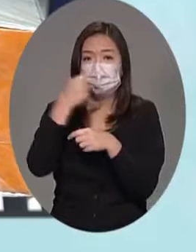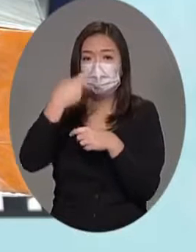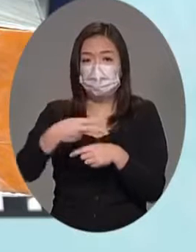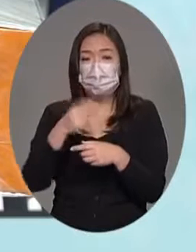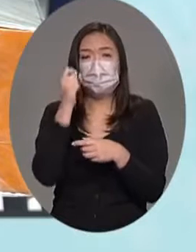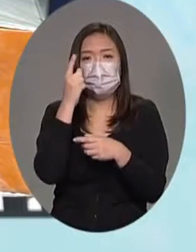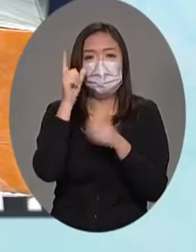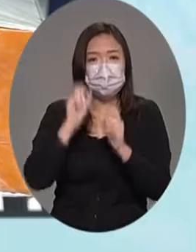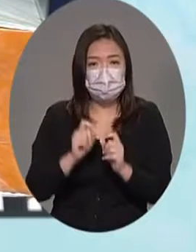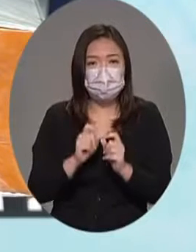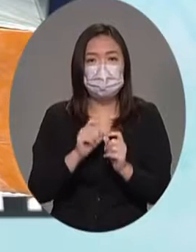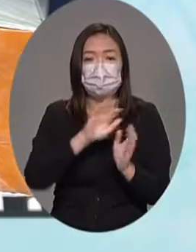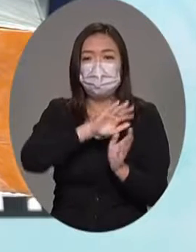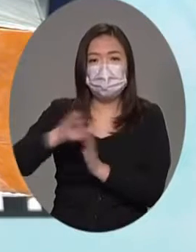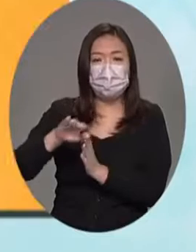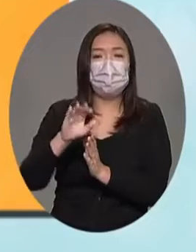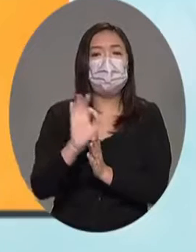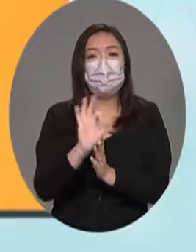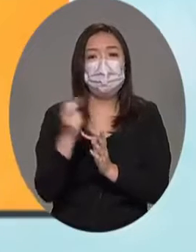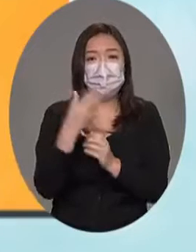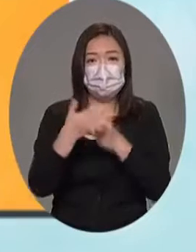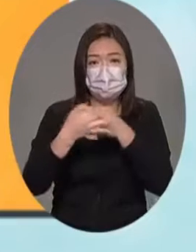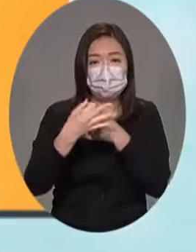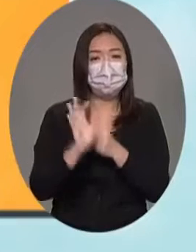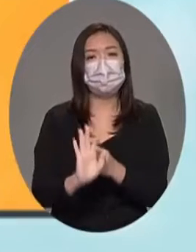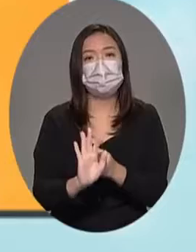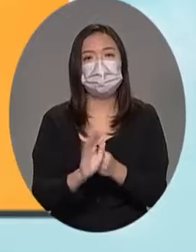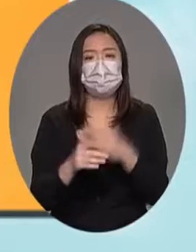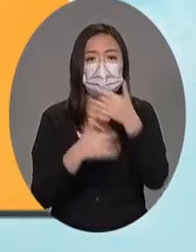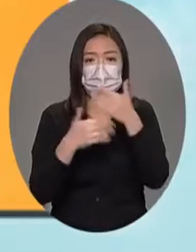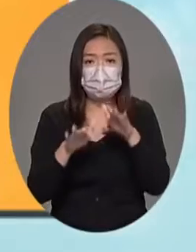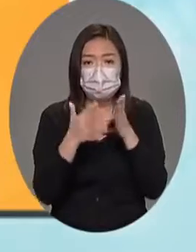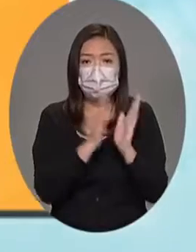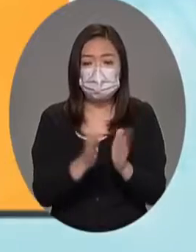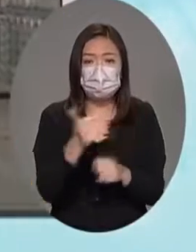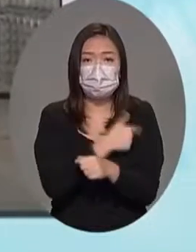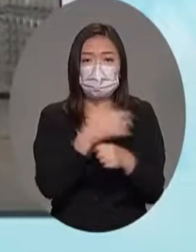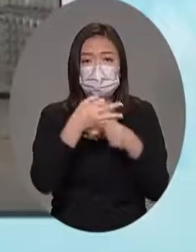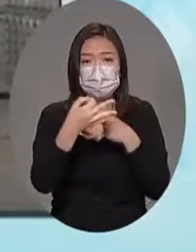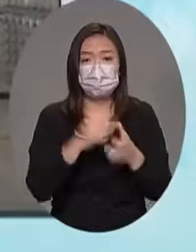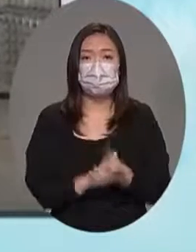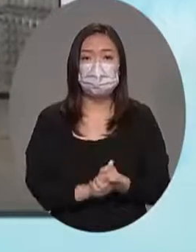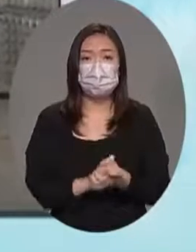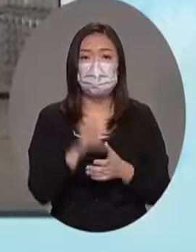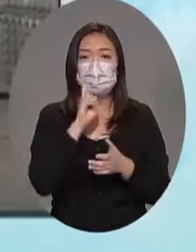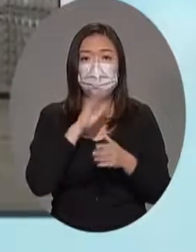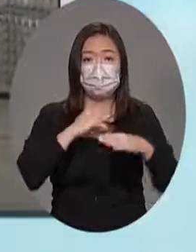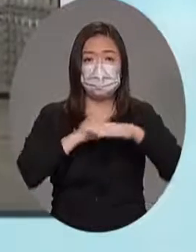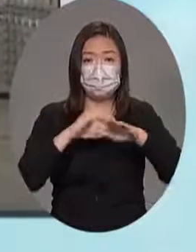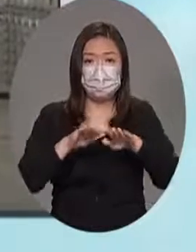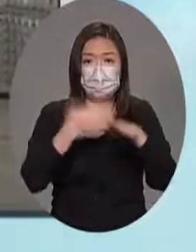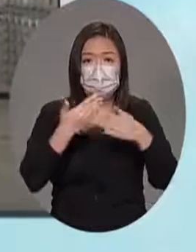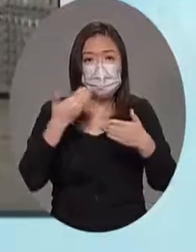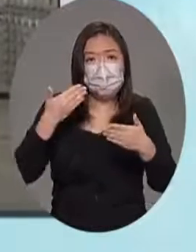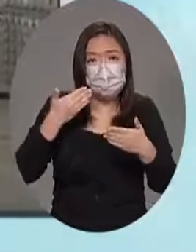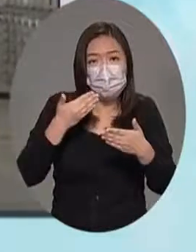特殊原因，否則都唔需要再打。咁幾時應該開始安排打第三針呢？ 如果開關在職嘅意思